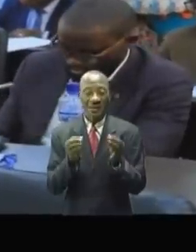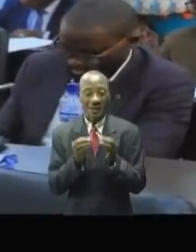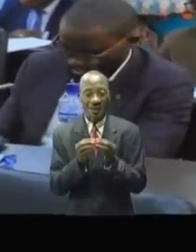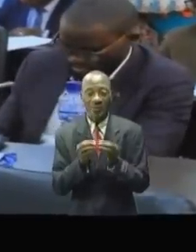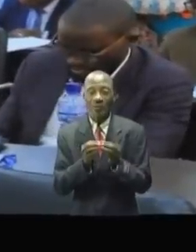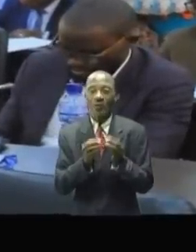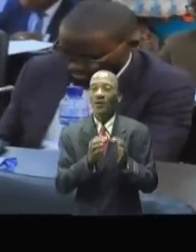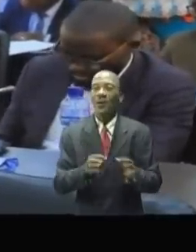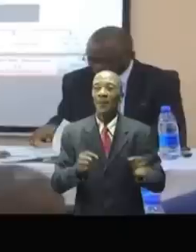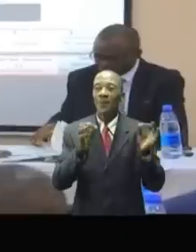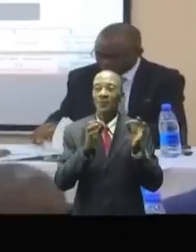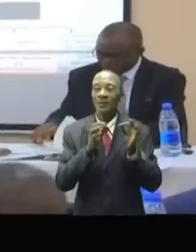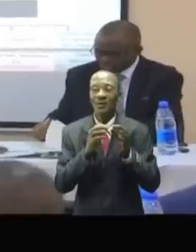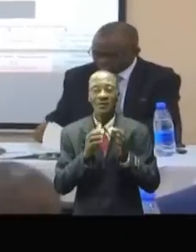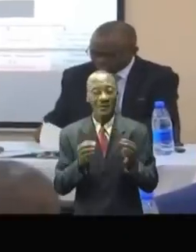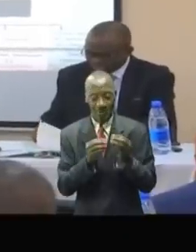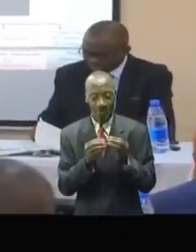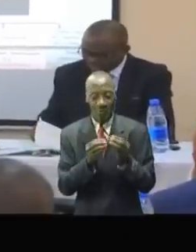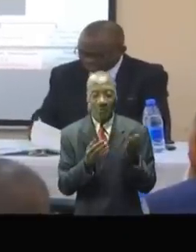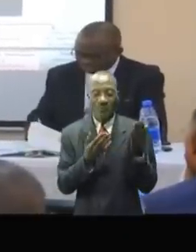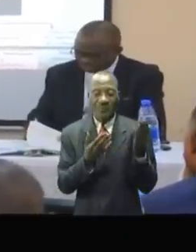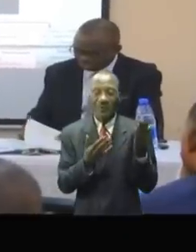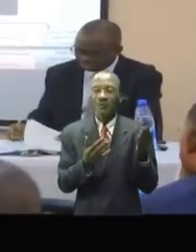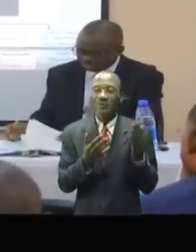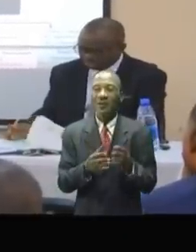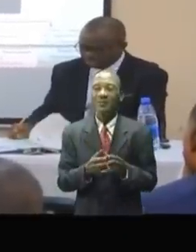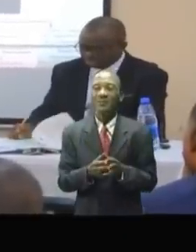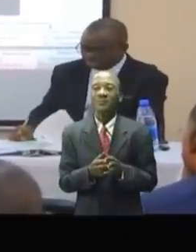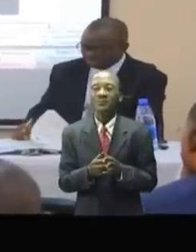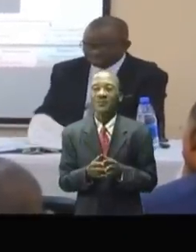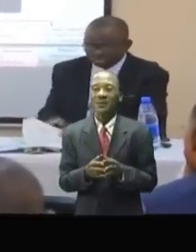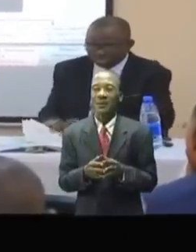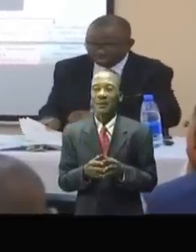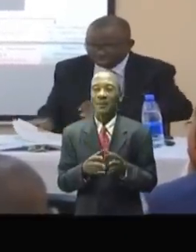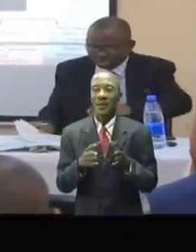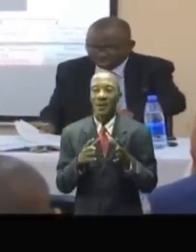de la comptabilité au Congo CPCC à